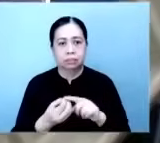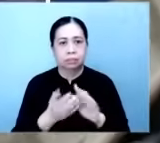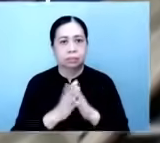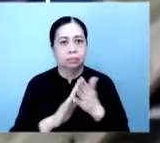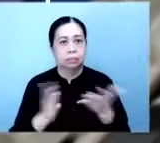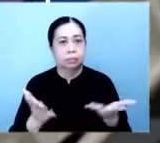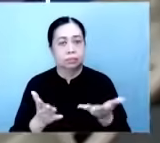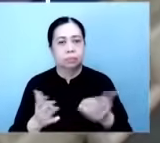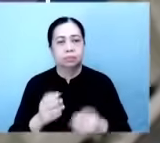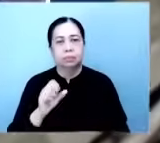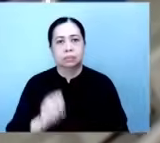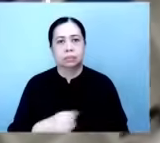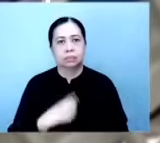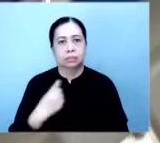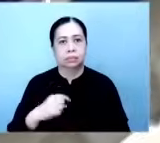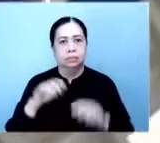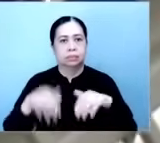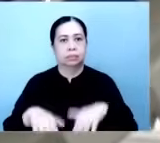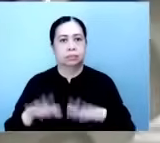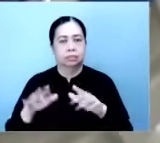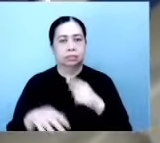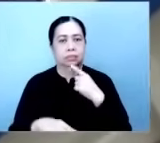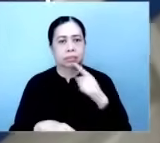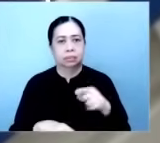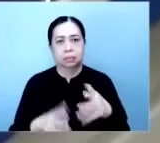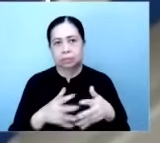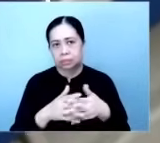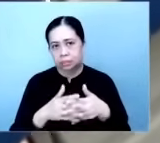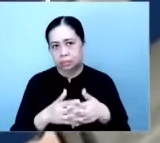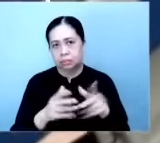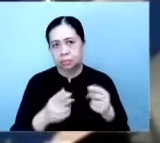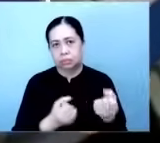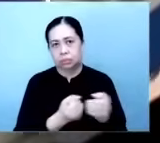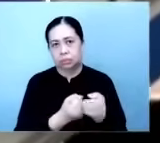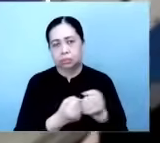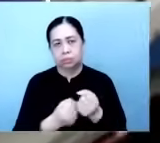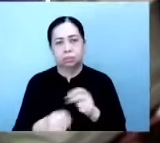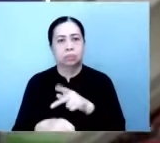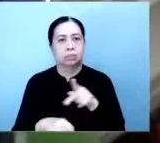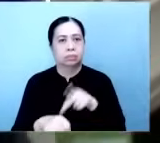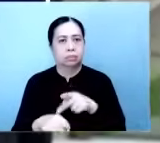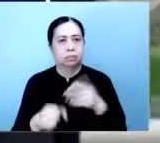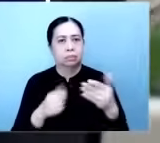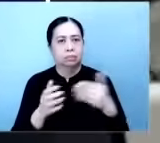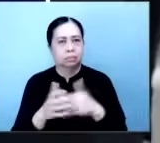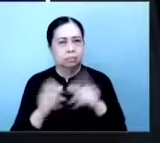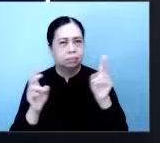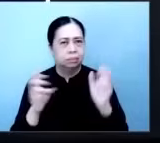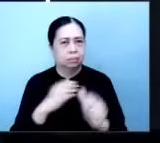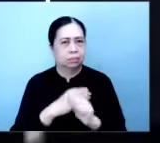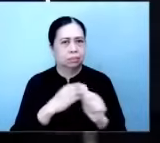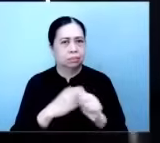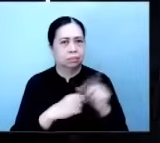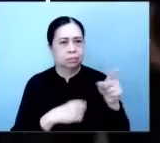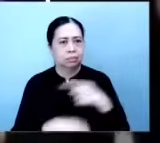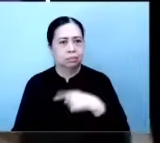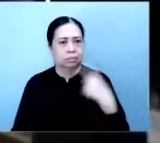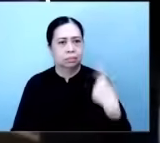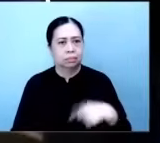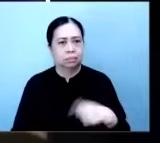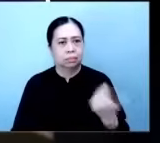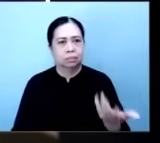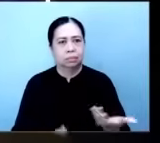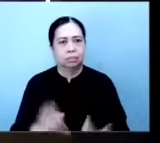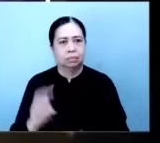Sea. Unang sinabi ng State Department ng Amerika na suportado nito ang Pilipinas laban sa mga mapanganib na aksyon ng China sa West Philippine